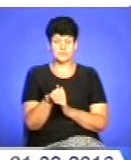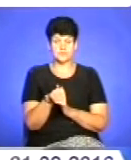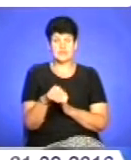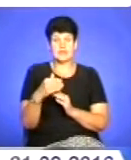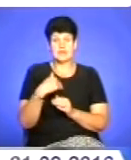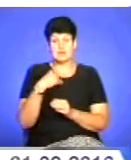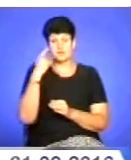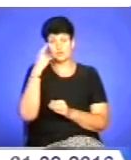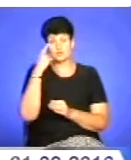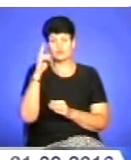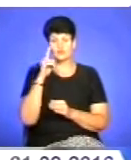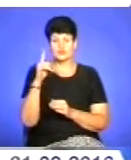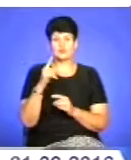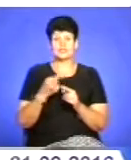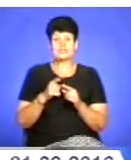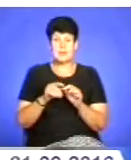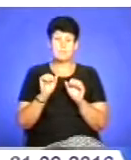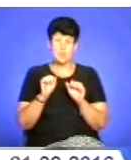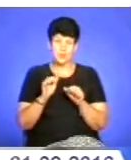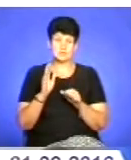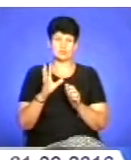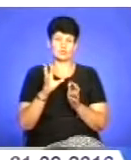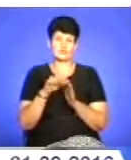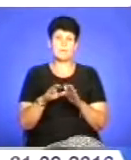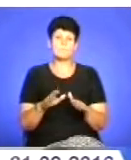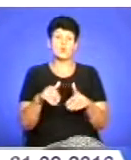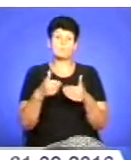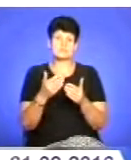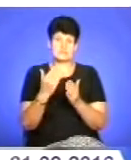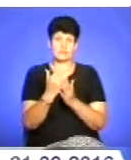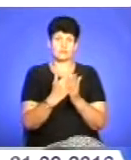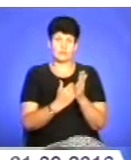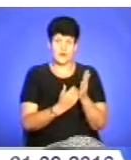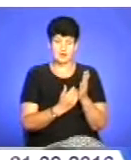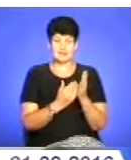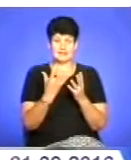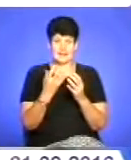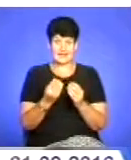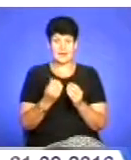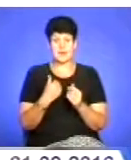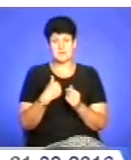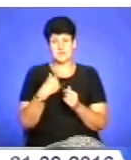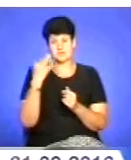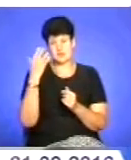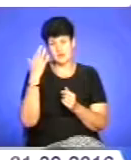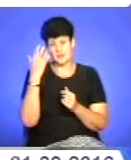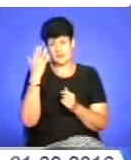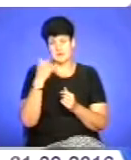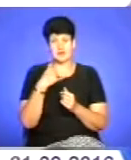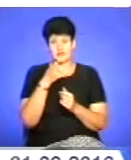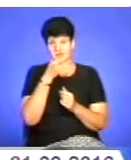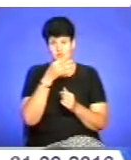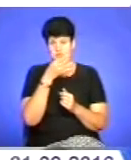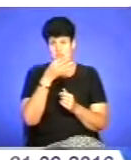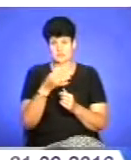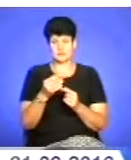я думаю, що з голосу це питання може бути внесено як пропозиція щодо включення у порядок денний, але мені видається, я не можу, звичайно, за